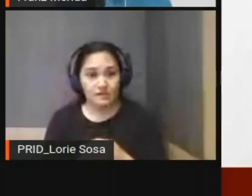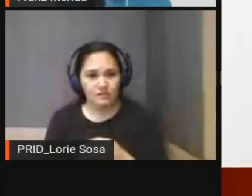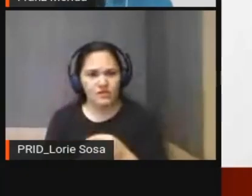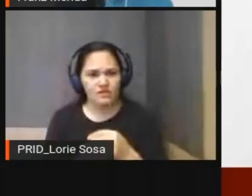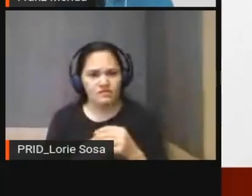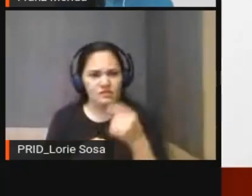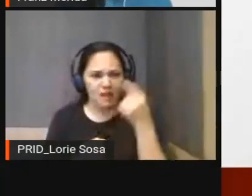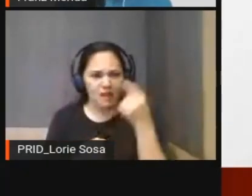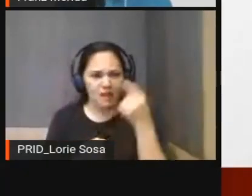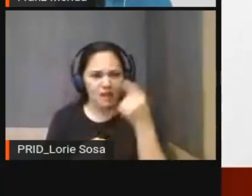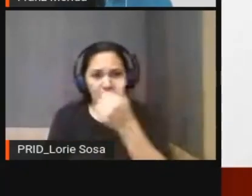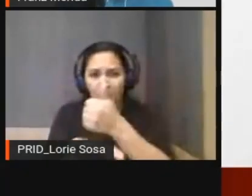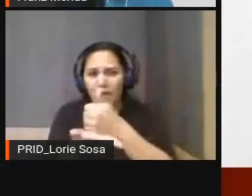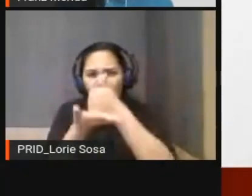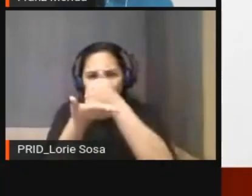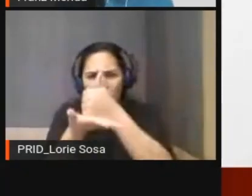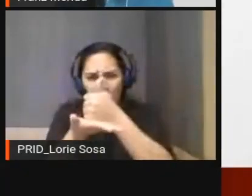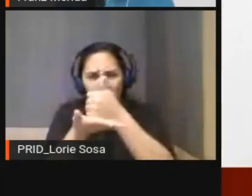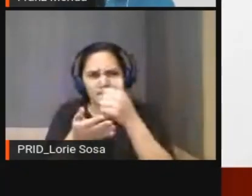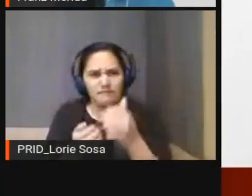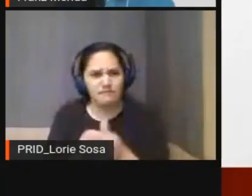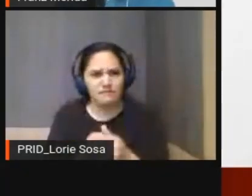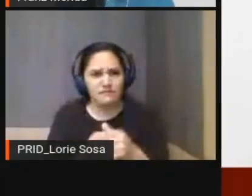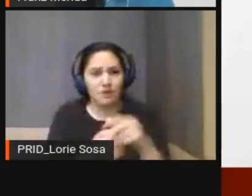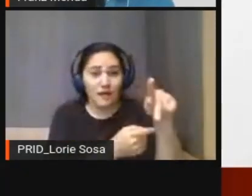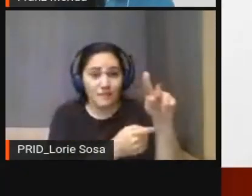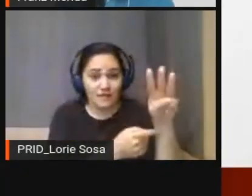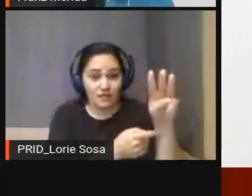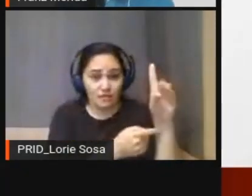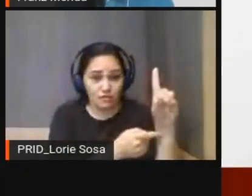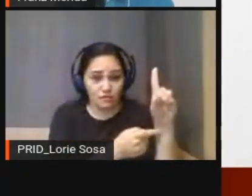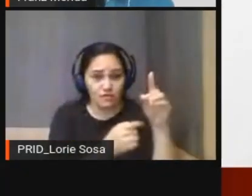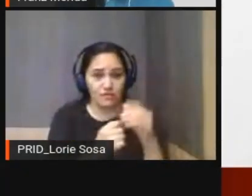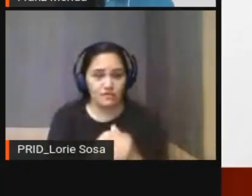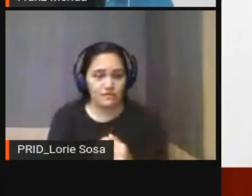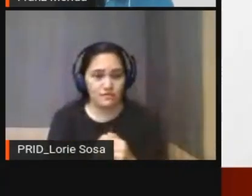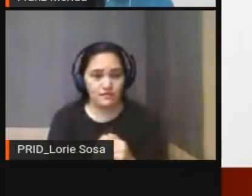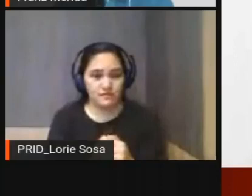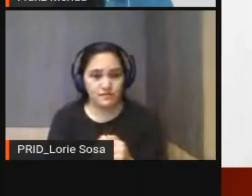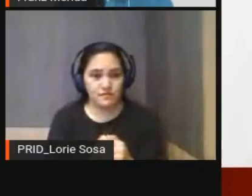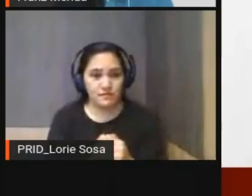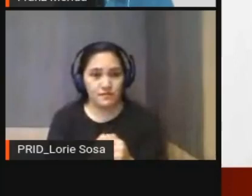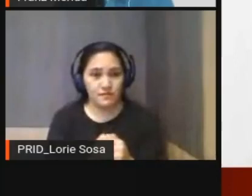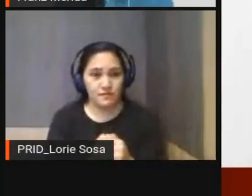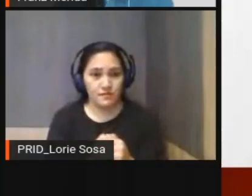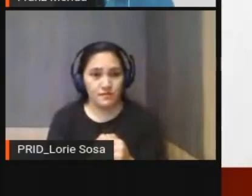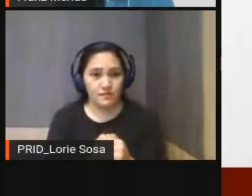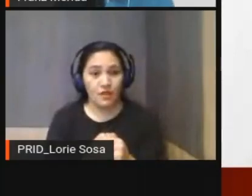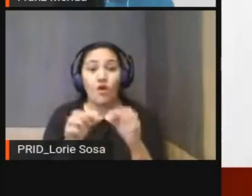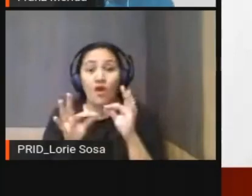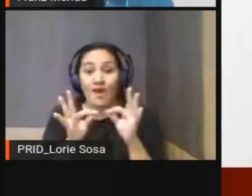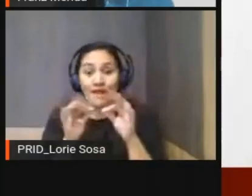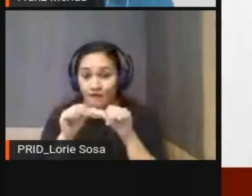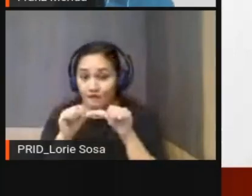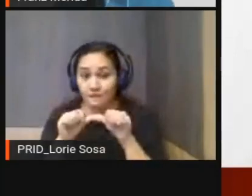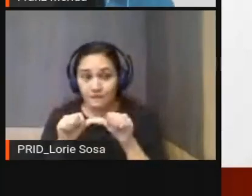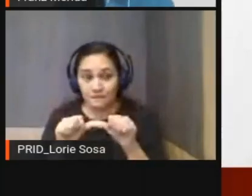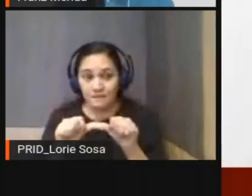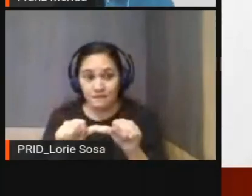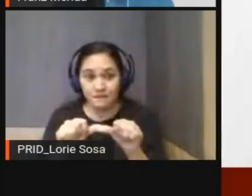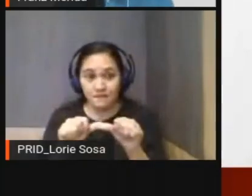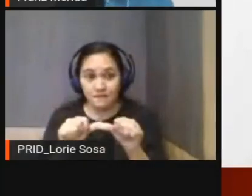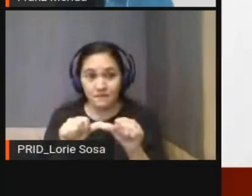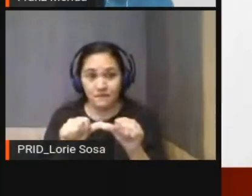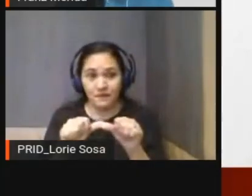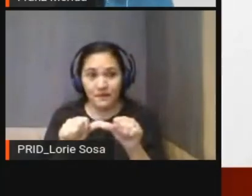man dako tayo ng mundo, no? Eh, kumbaga, patuloy lang tayo sanang makilahok